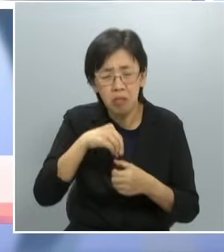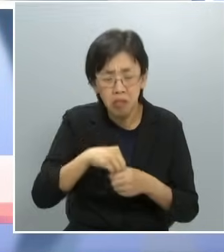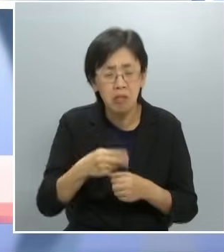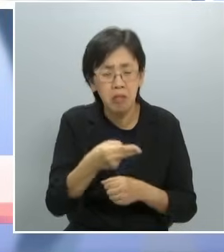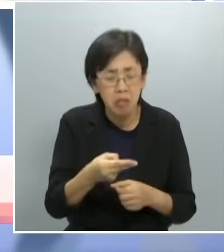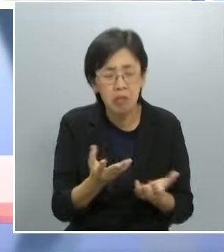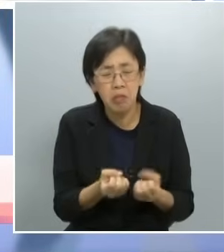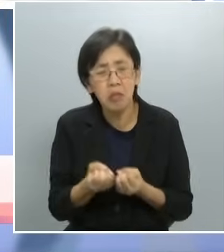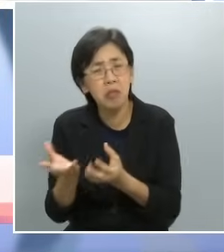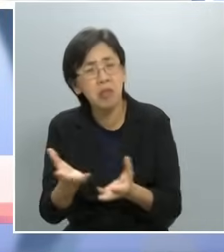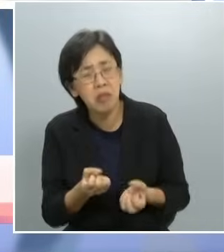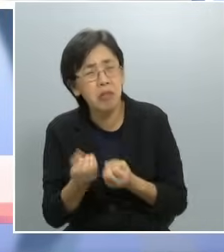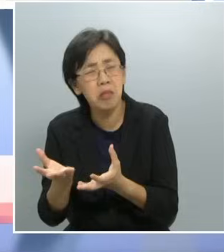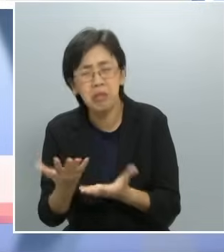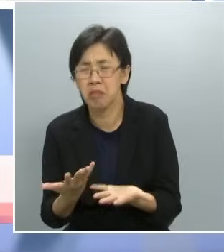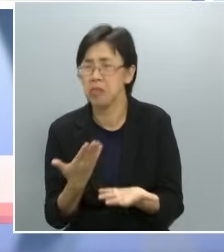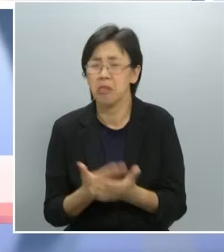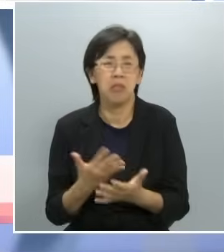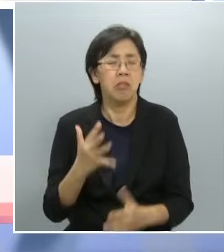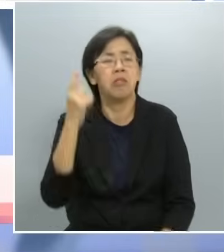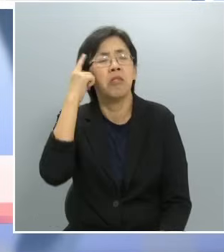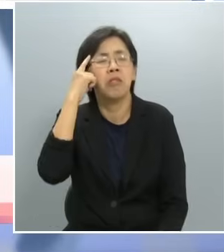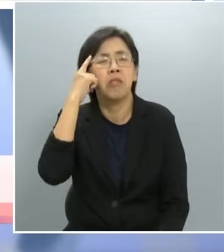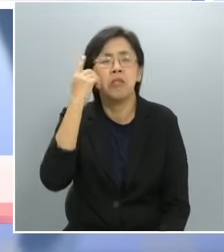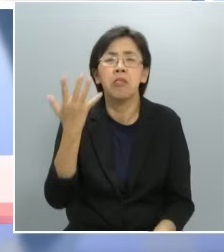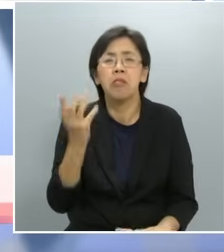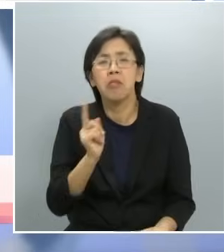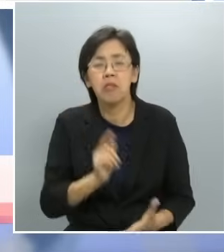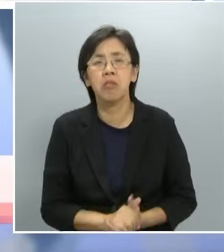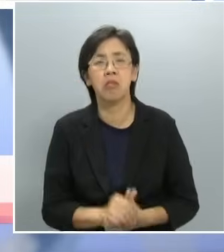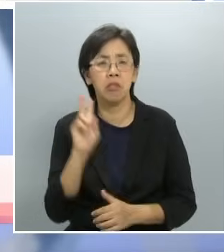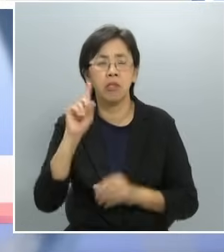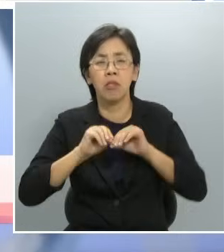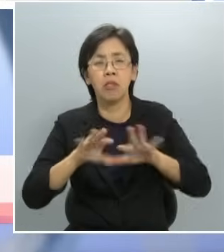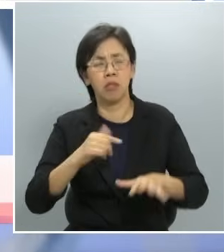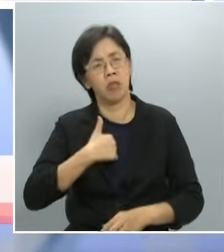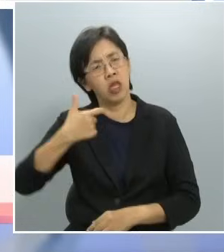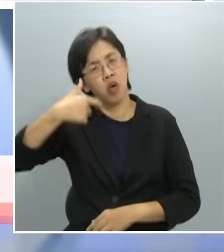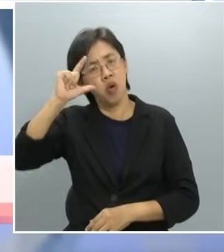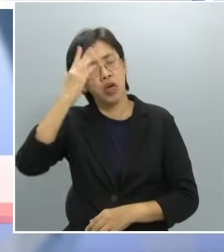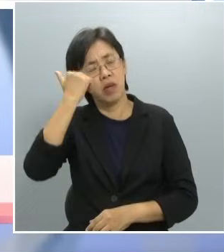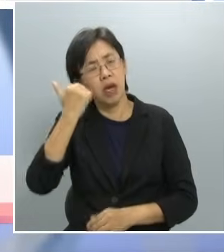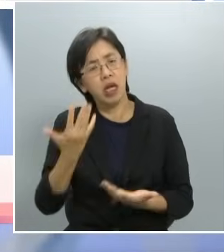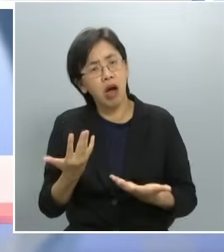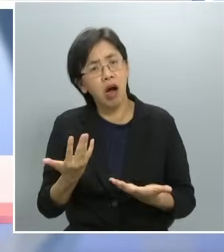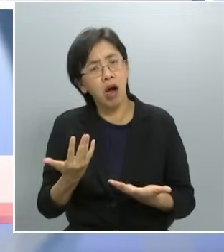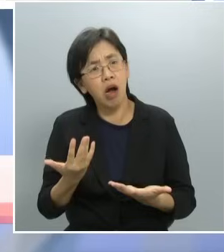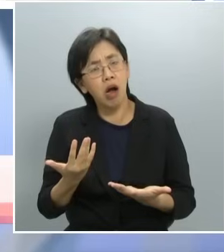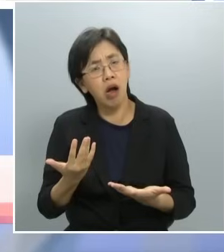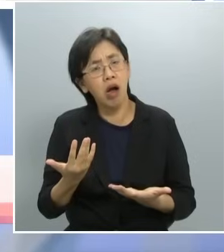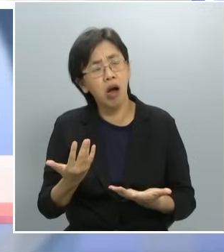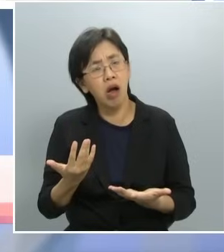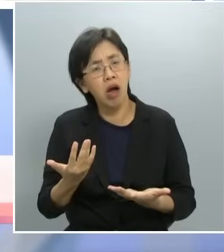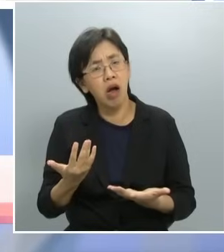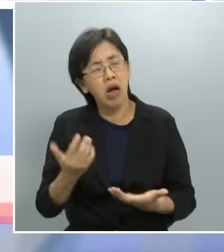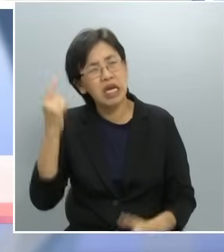ว่าแม่ไม่มีตังค์หรอกหนูก็ยังไม่ได้เอะใจอะไรแต่ทีนี้พอข่าวมันออกเราก็งงว่าทำไมถึงมีเข้าไปตรงนั้นก็ไม่